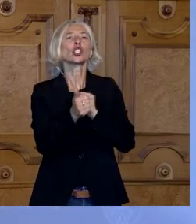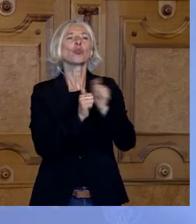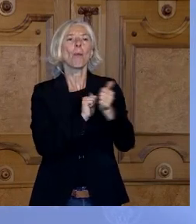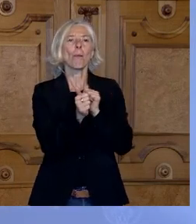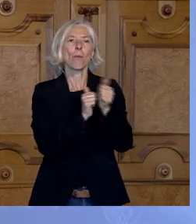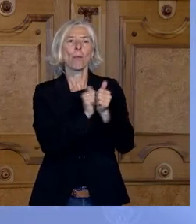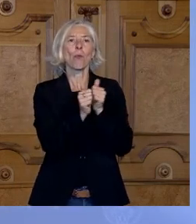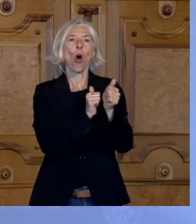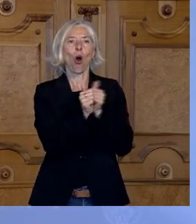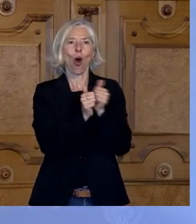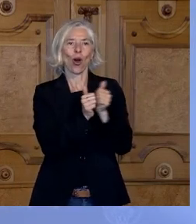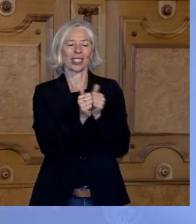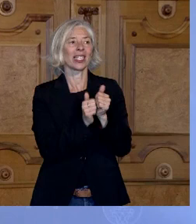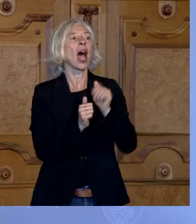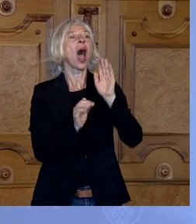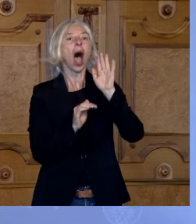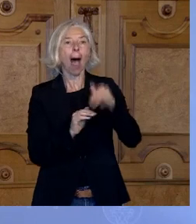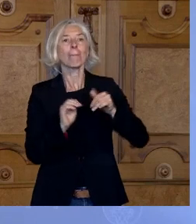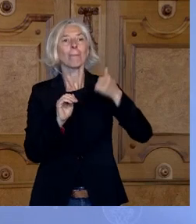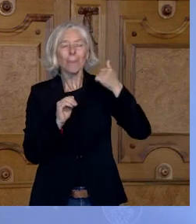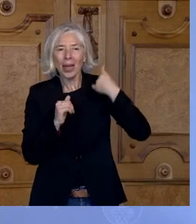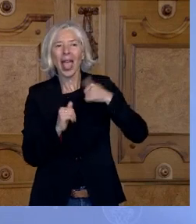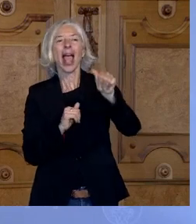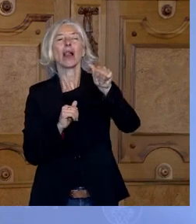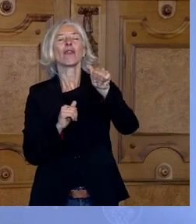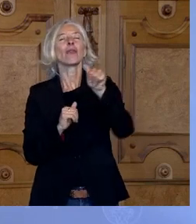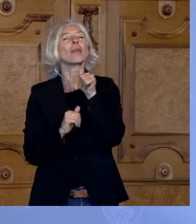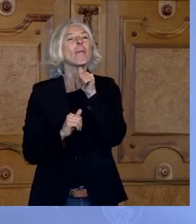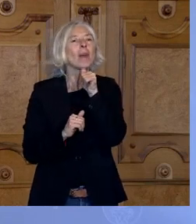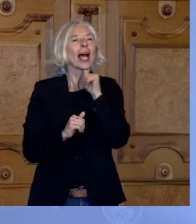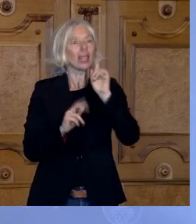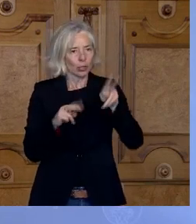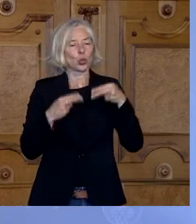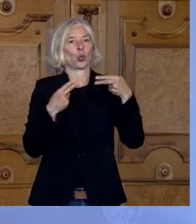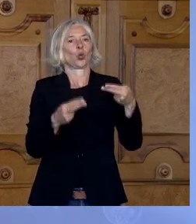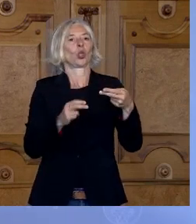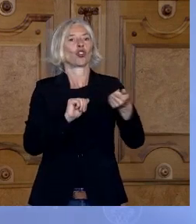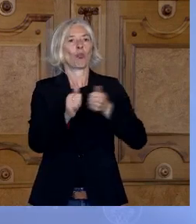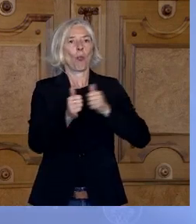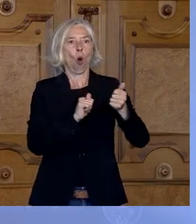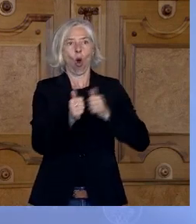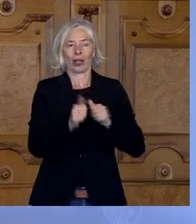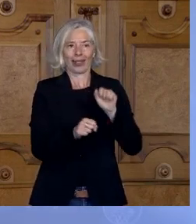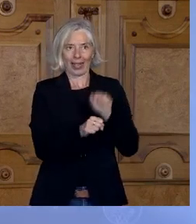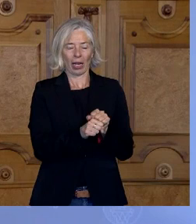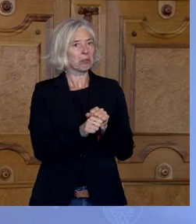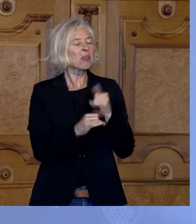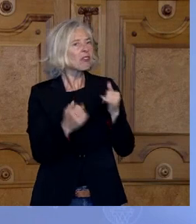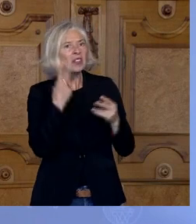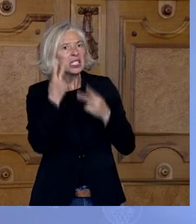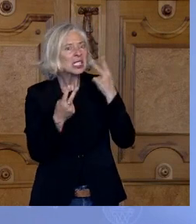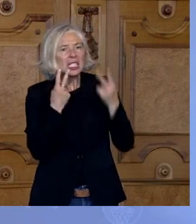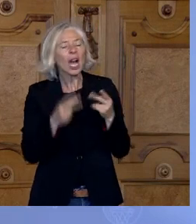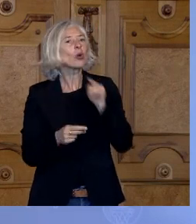für Augsburger Betreiber von Fitnesskursen ist, die unter Vorlage eines Hygienekonzepts ins